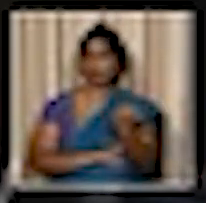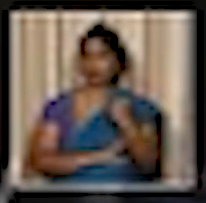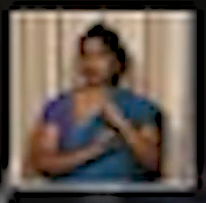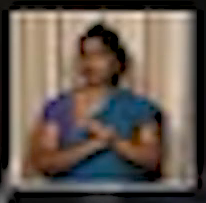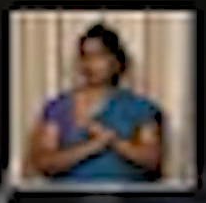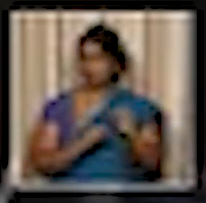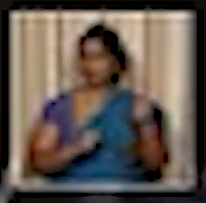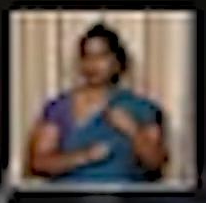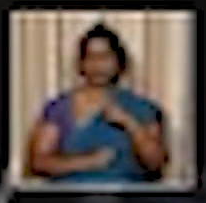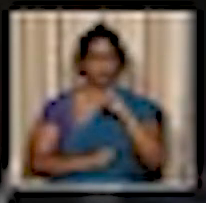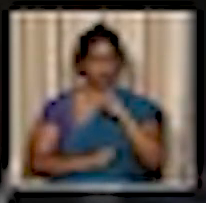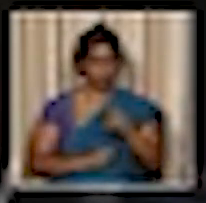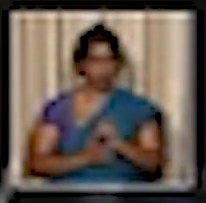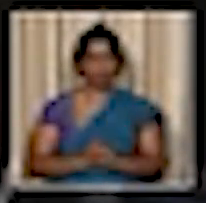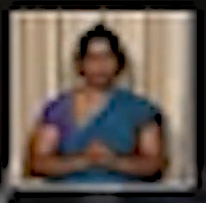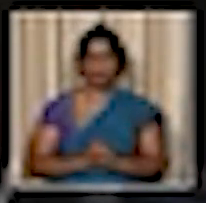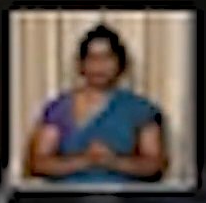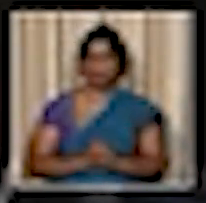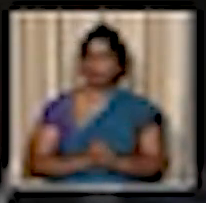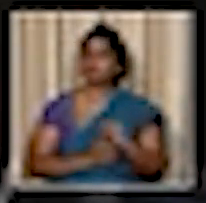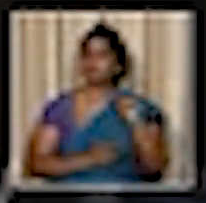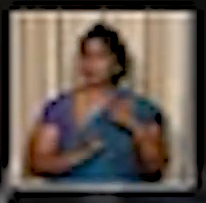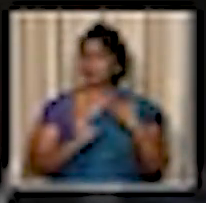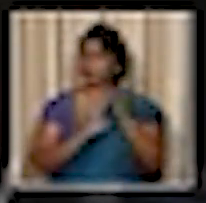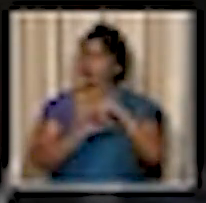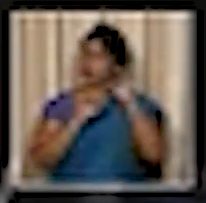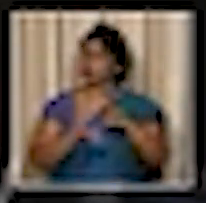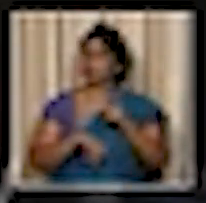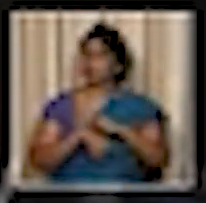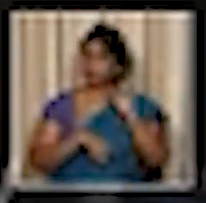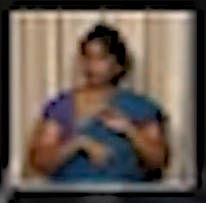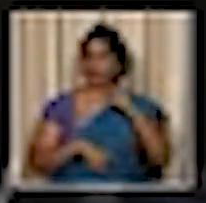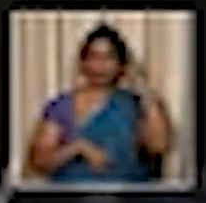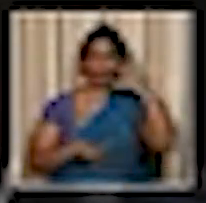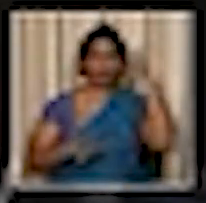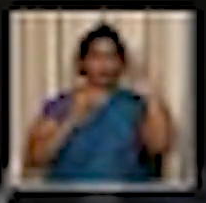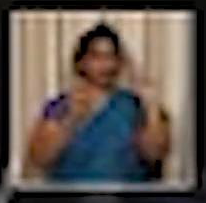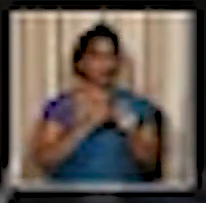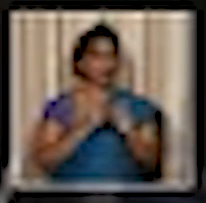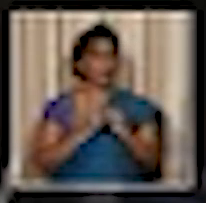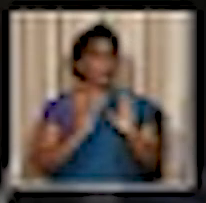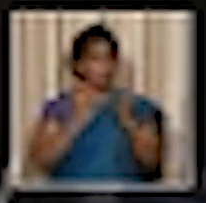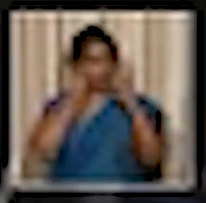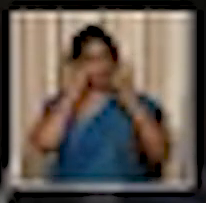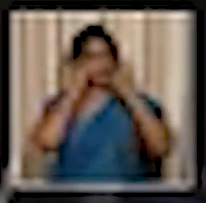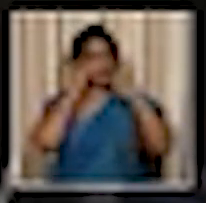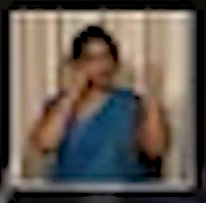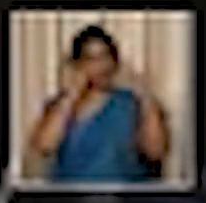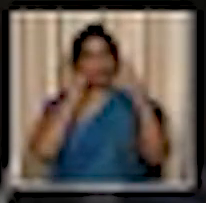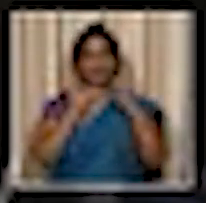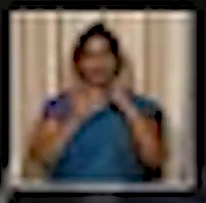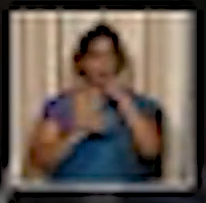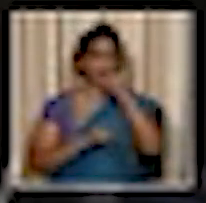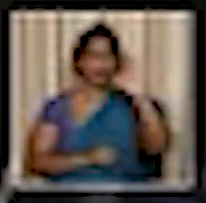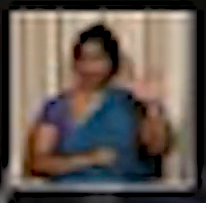නොමැති බවත් මම සඳහන් කළා. මීට පෙර එවැනි අවස්ථාවක් වූයේ දෙවැනි ලෝක යුද්ධ ආරම්භයේ ජර්මනියේ ඇඩොල්ෆ්